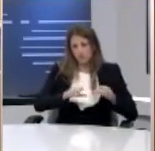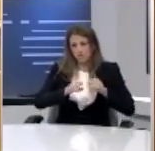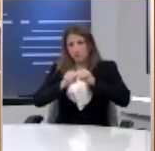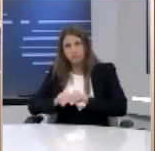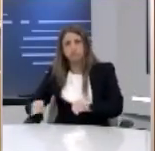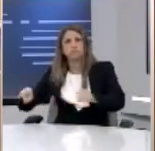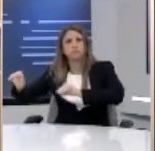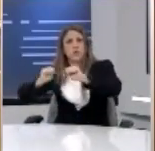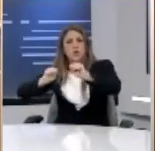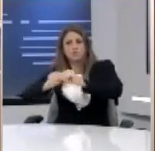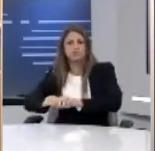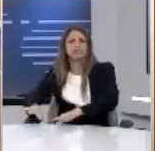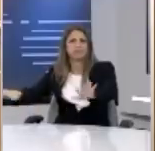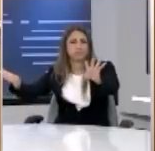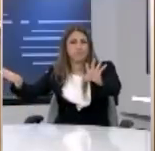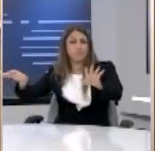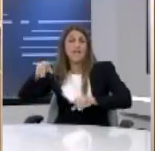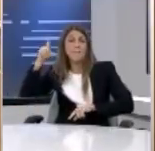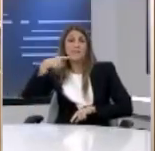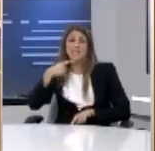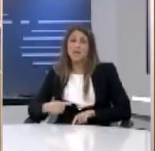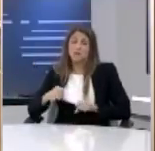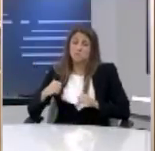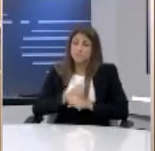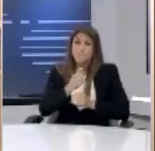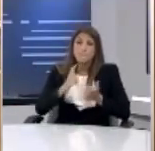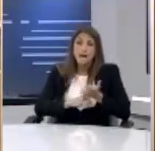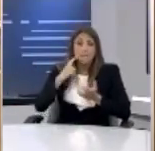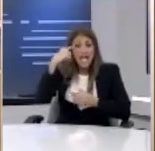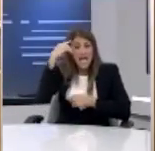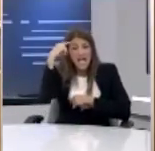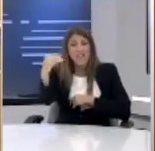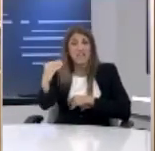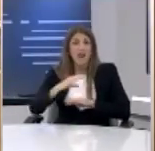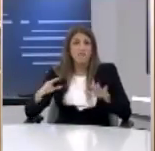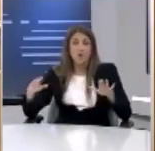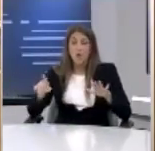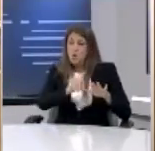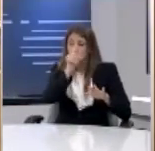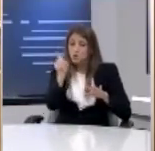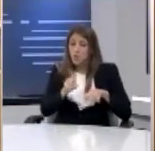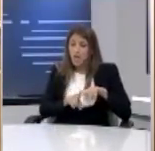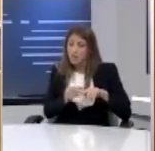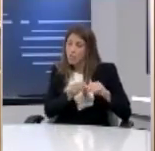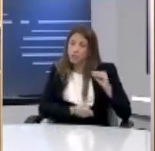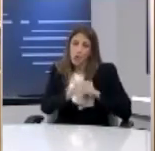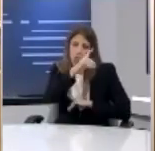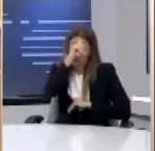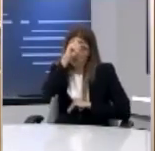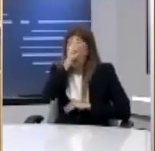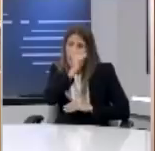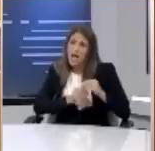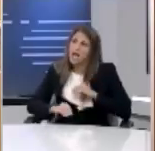πιο ακραίοι, ότι η ζωή τους στην Ελλάδα θα είναι πιο δύσκολη από ό,τι από εκεί που έρχονται.